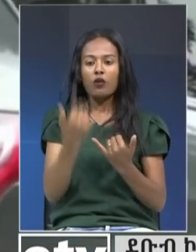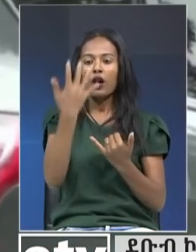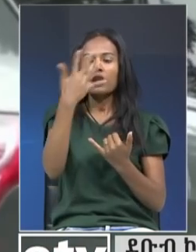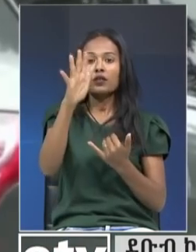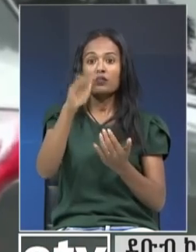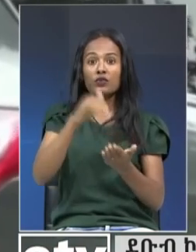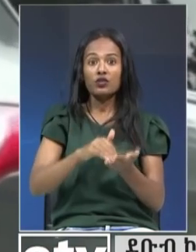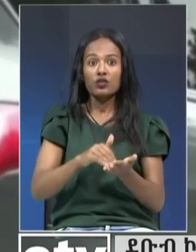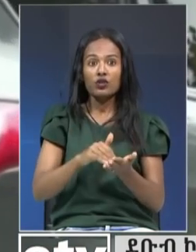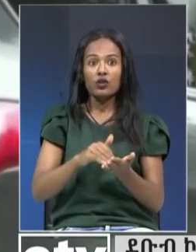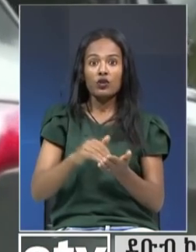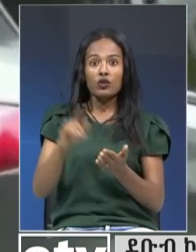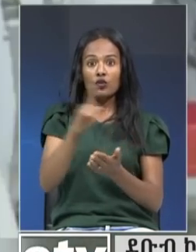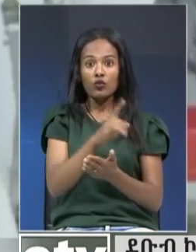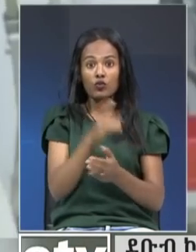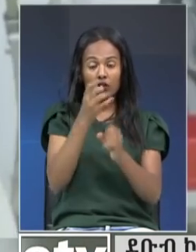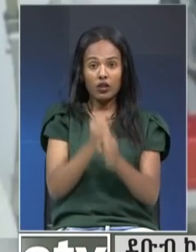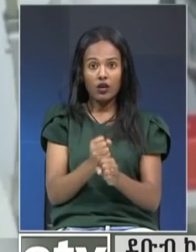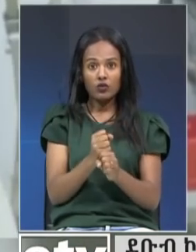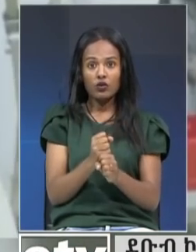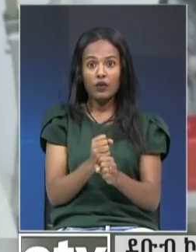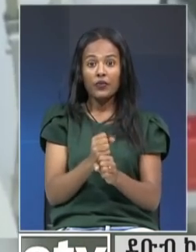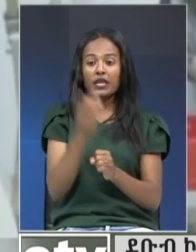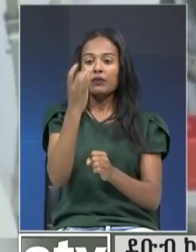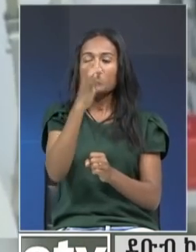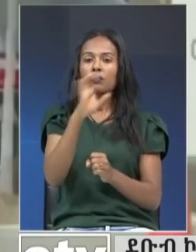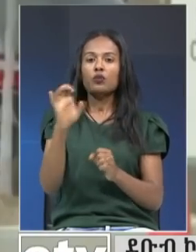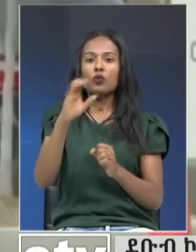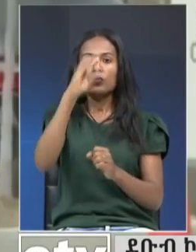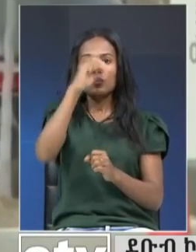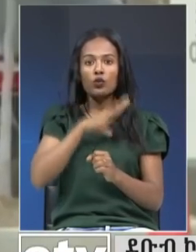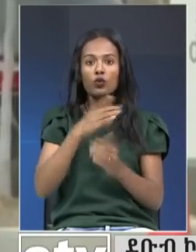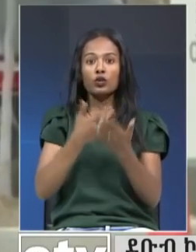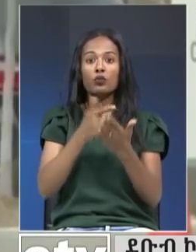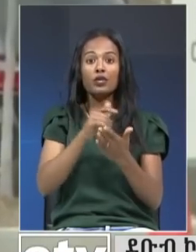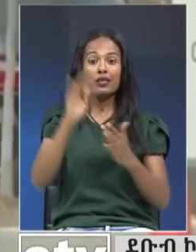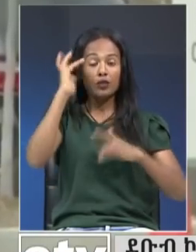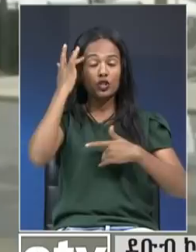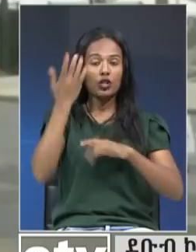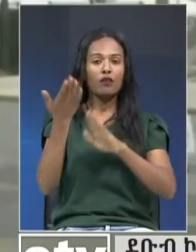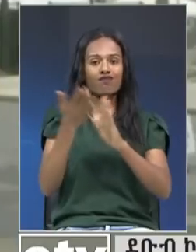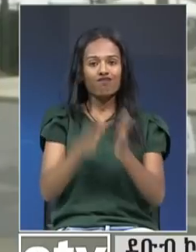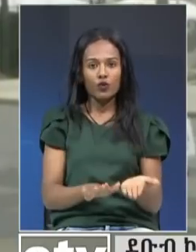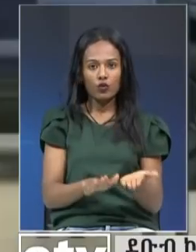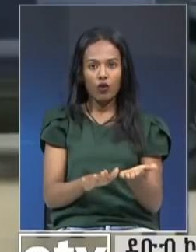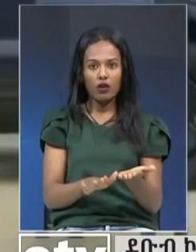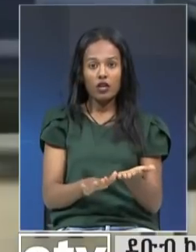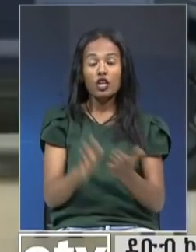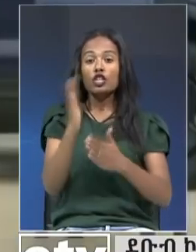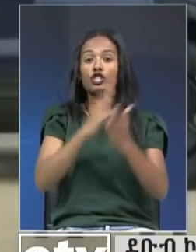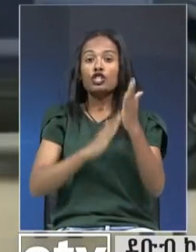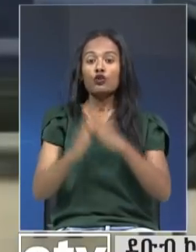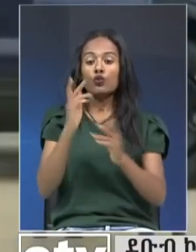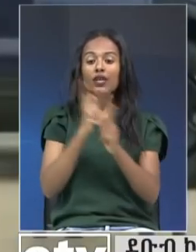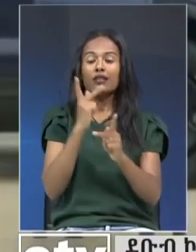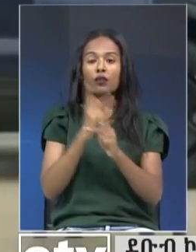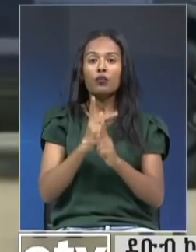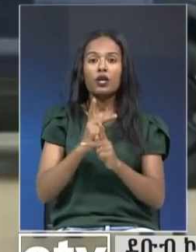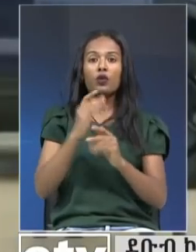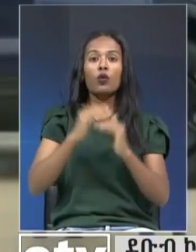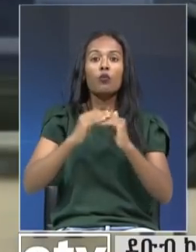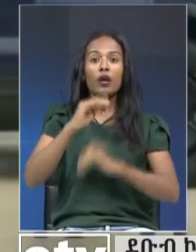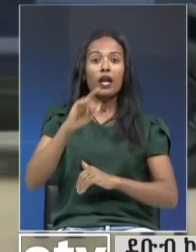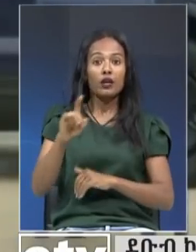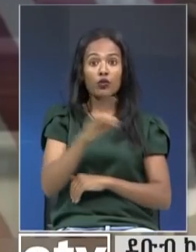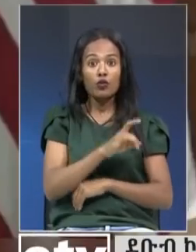ሰዎች በኮሮና ቫይረስ የተያዙባት አሜሪካ 800 ሰዎችንም በዚህ በሽታ በሞት ተነጥቃለች። ችግሩ ከተጠበቀው በላይ ነው ያሉት